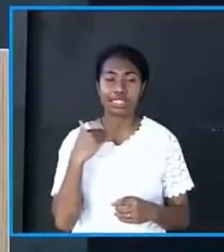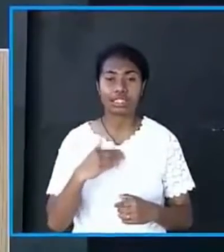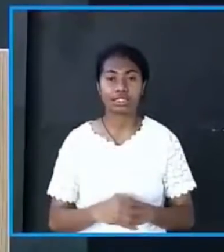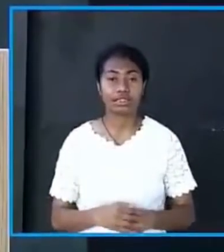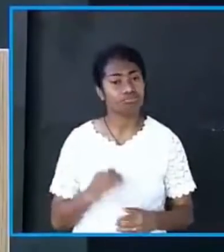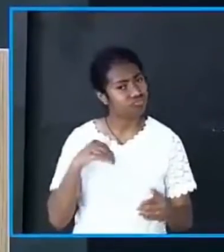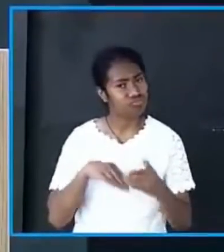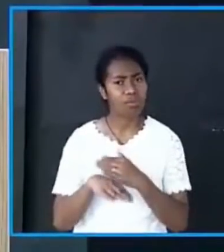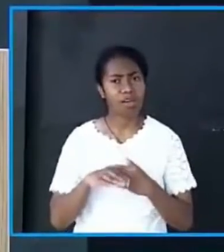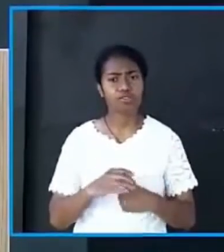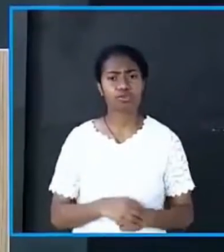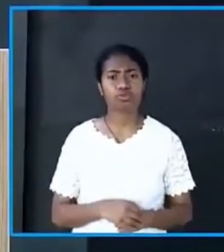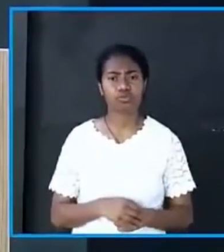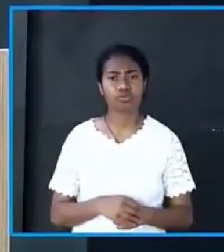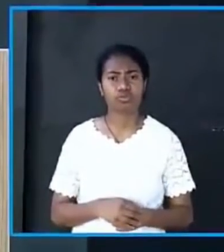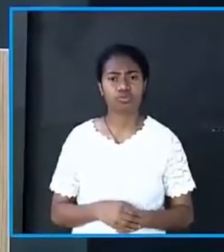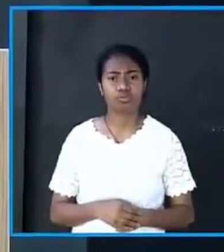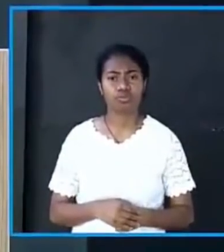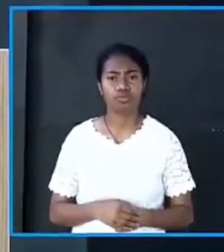Hai